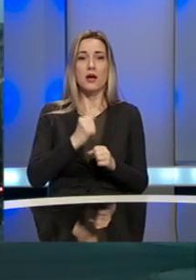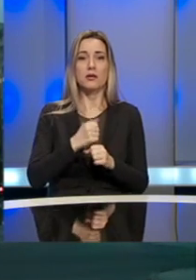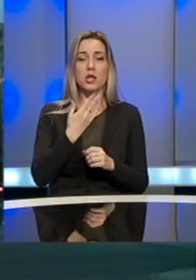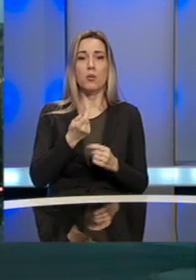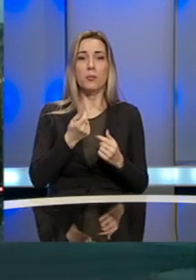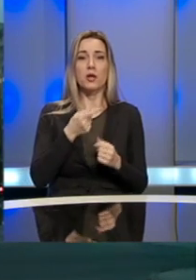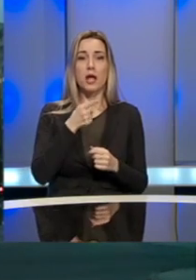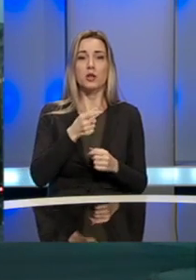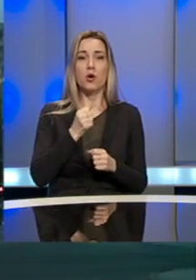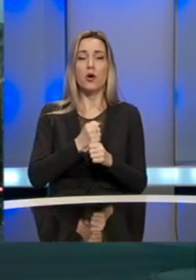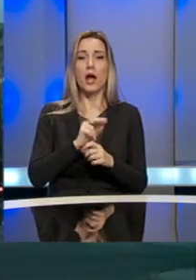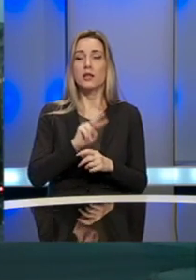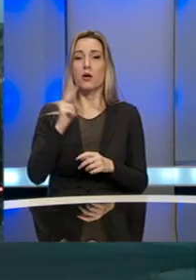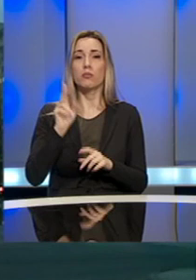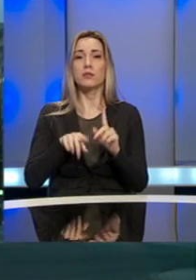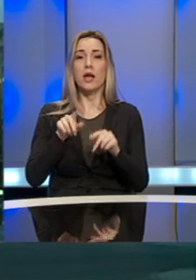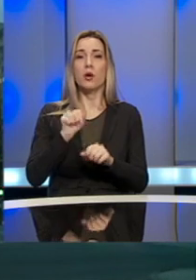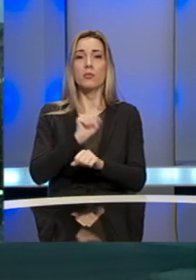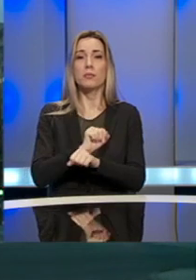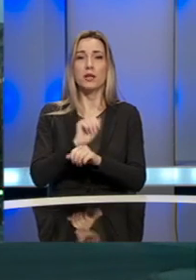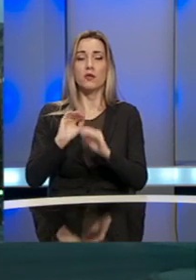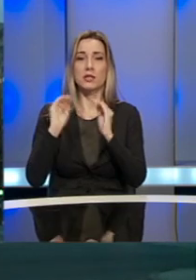na nekom drugom mjestu, u nekoj od pritvorskih jedinica.